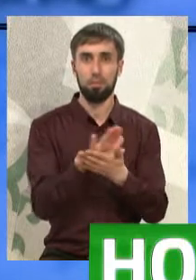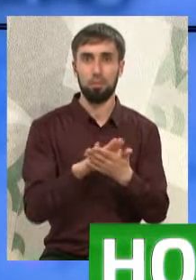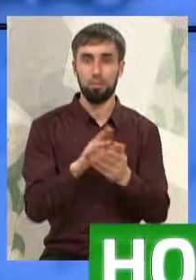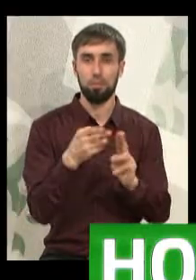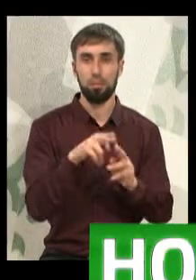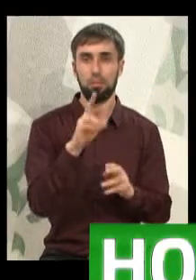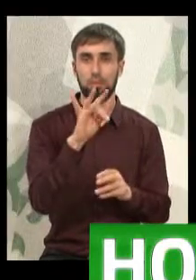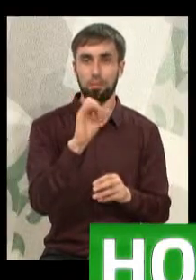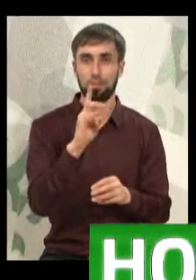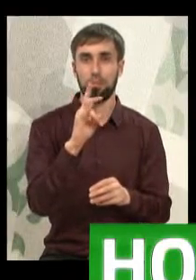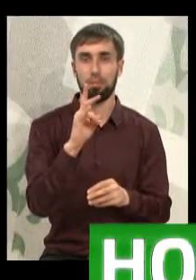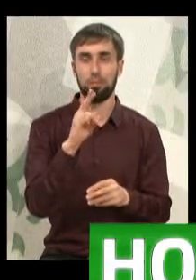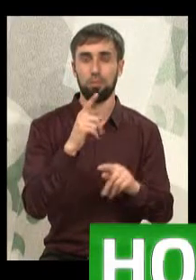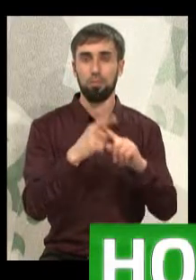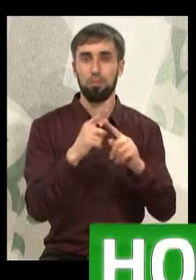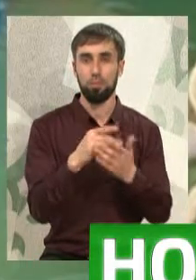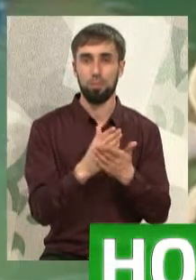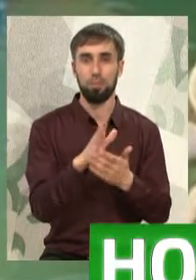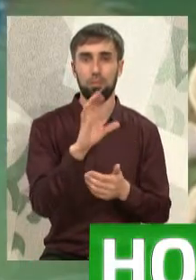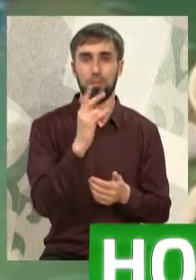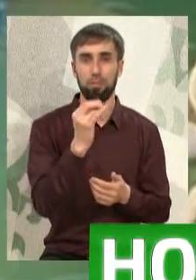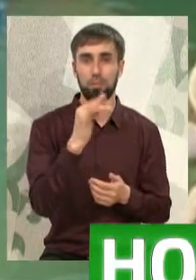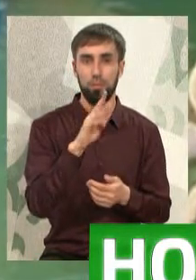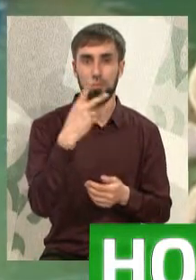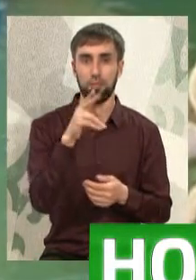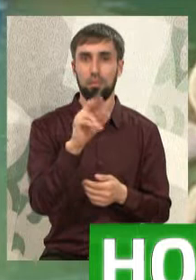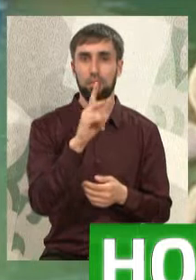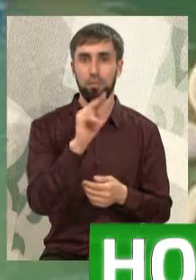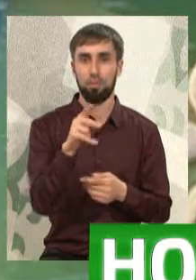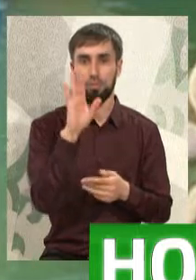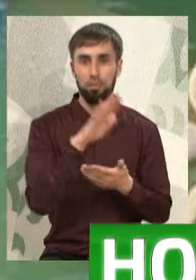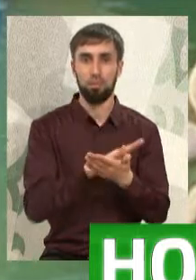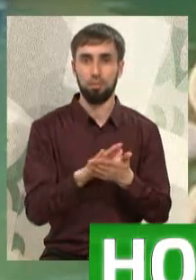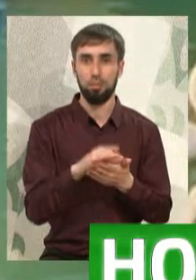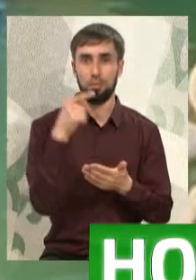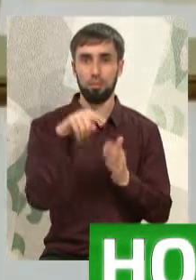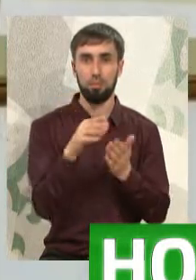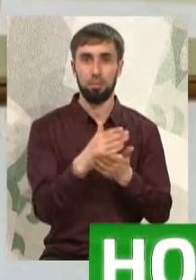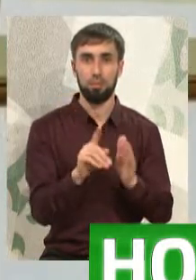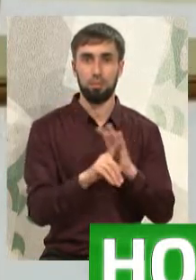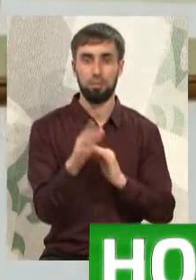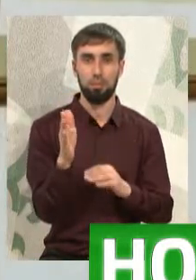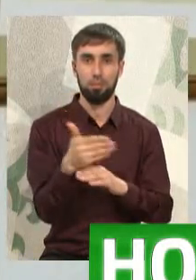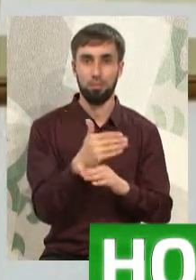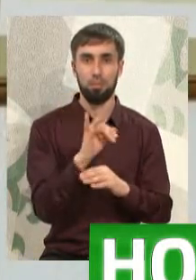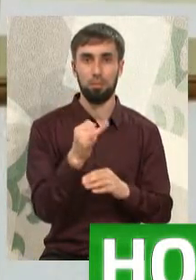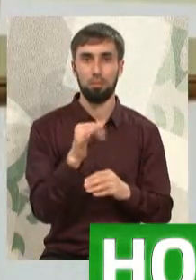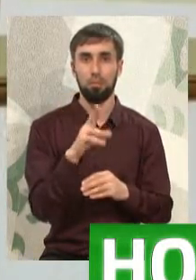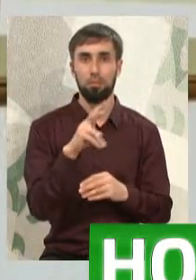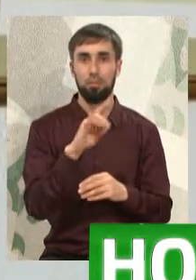коронаплюсы? В Венеции из-за пандемии очистилась вода, в каналы вернулись рыба и лебеди. Здесь тоже, в Испании,